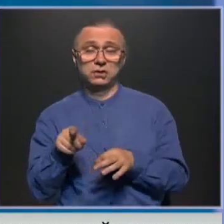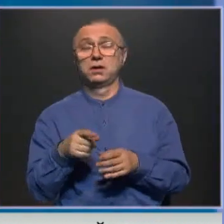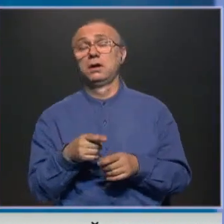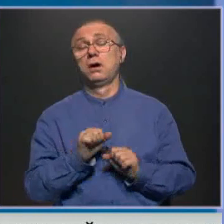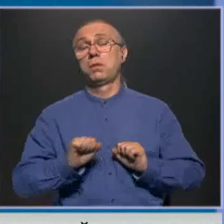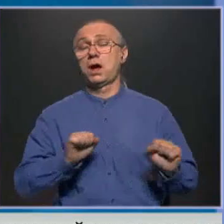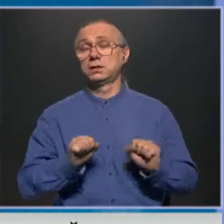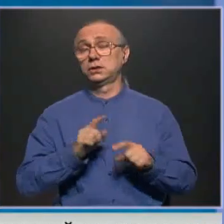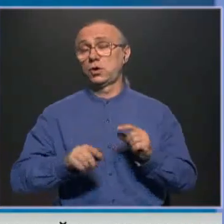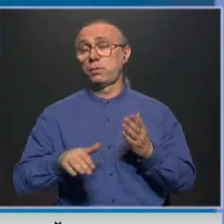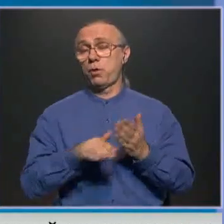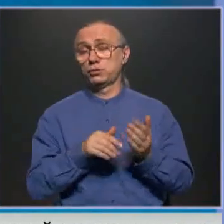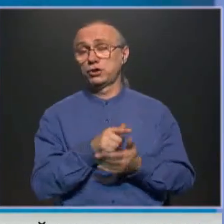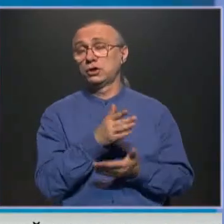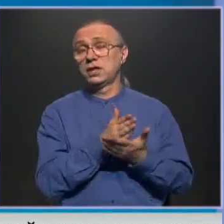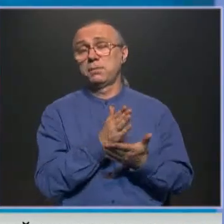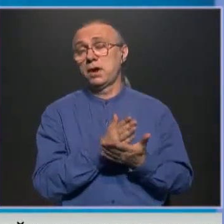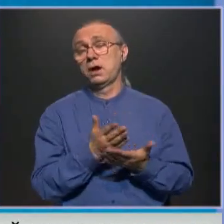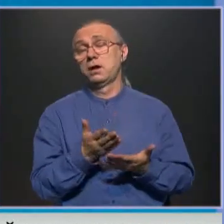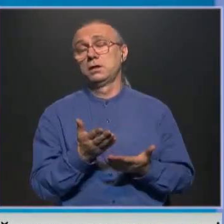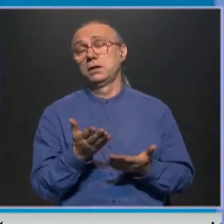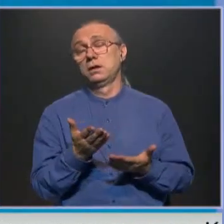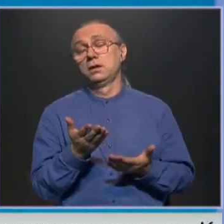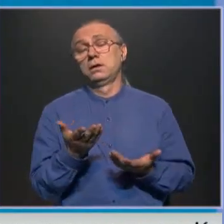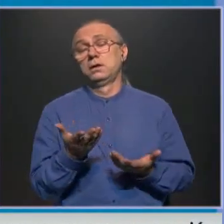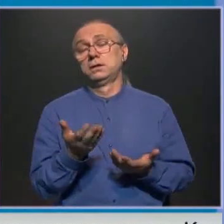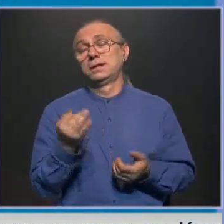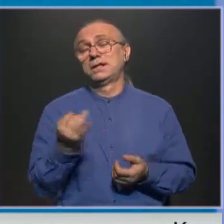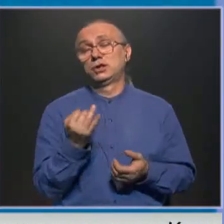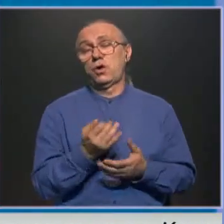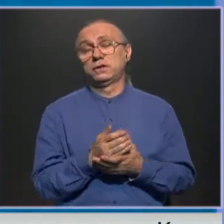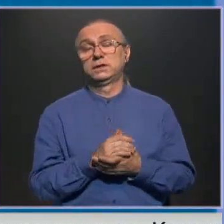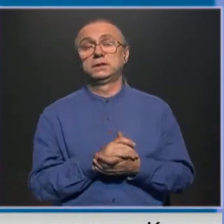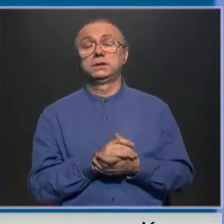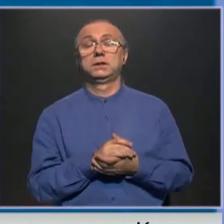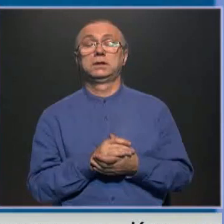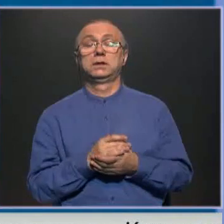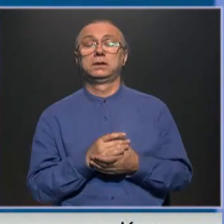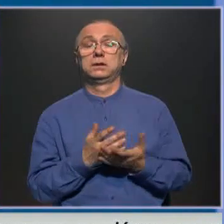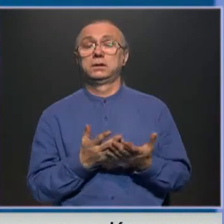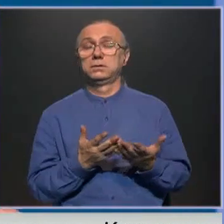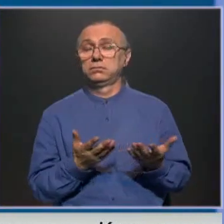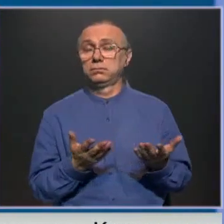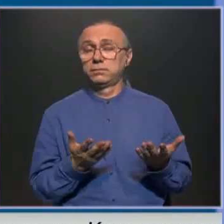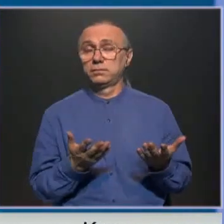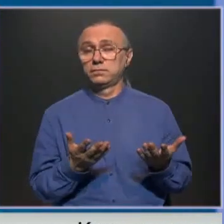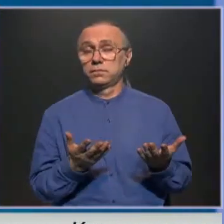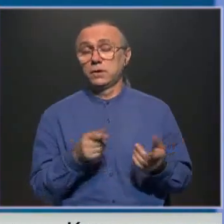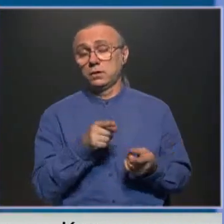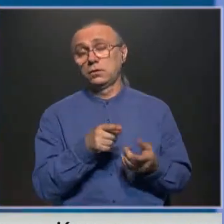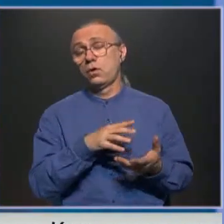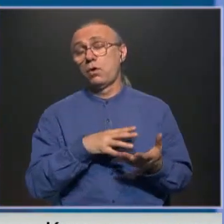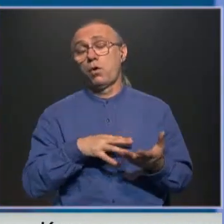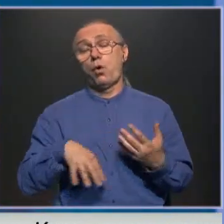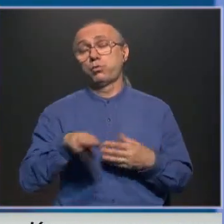бригадир, который не имеет никакой заинтересованности, что его работник что-то возьмет, он уже оценил со своей стороны, он понимает, что общему делу рабочему